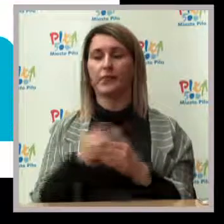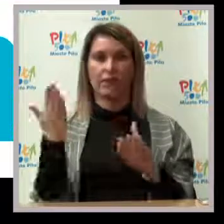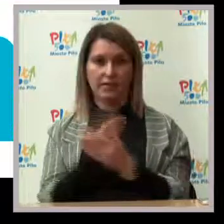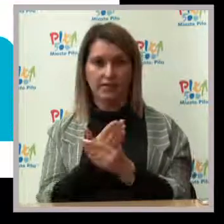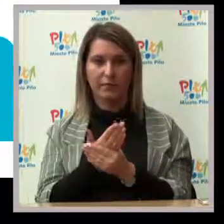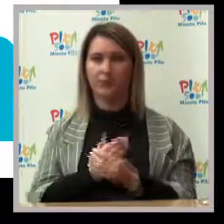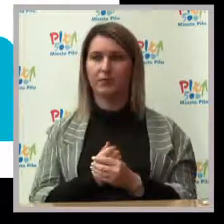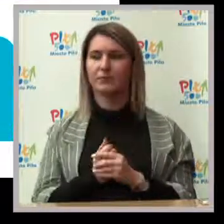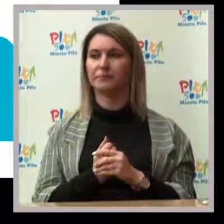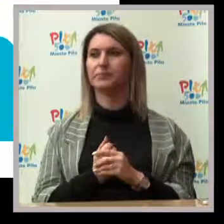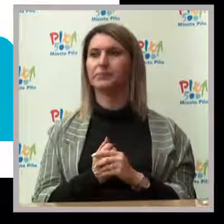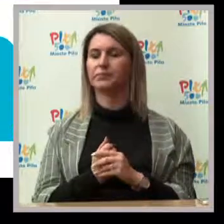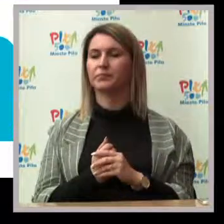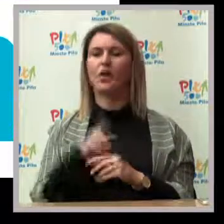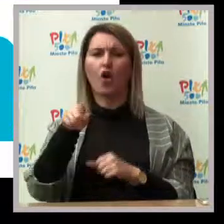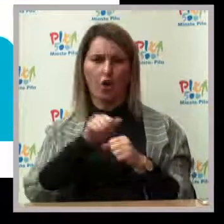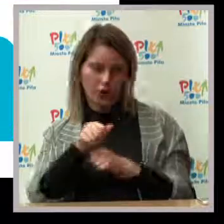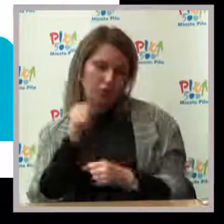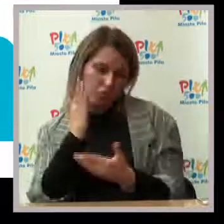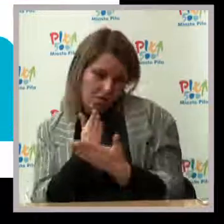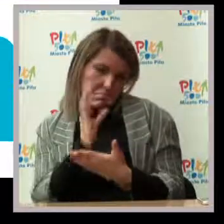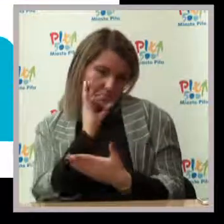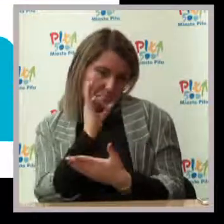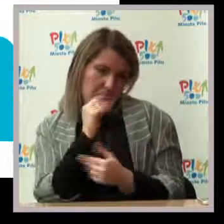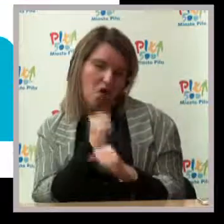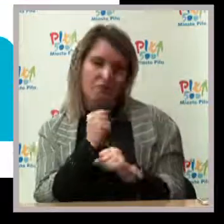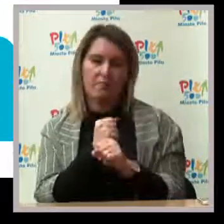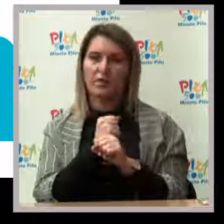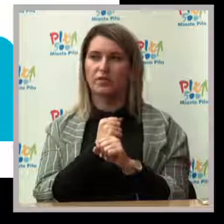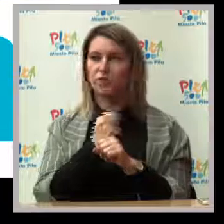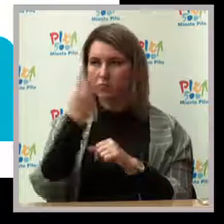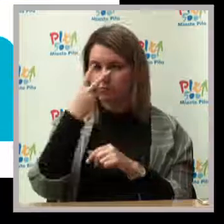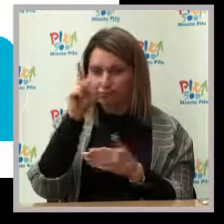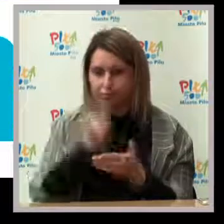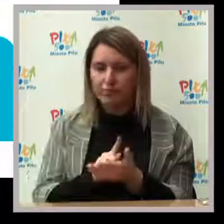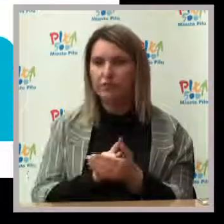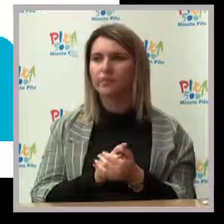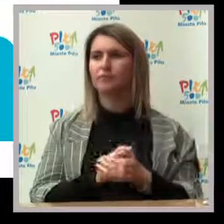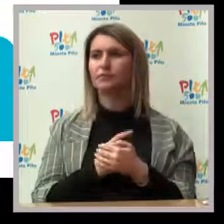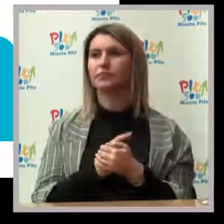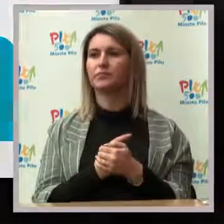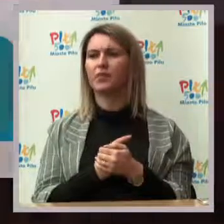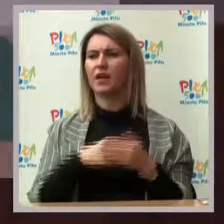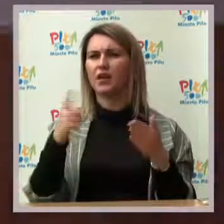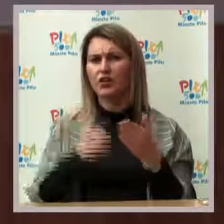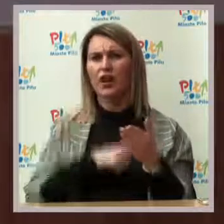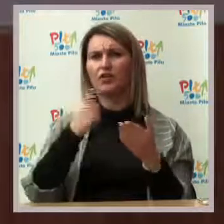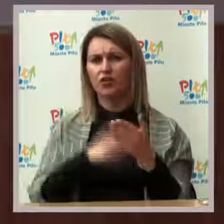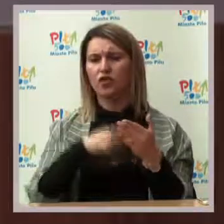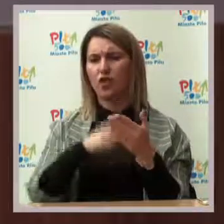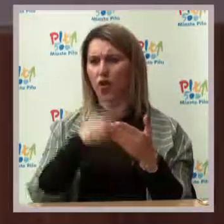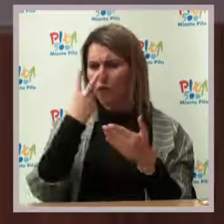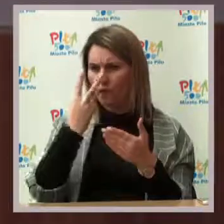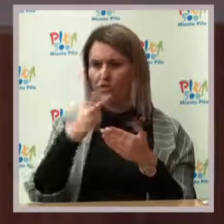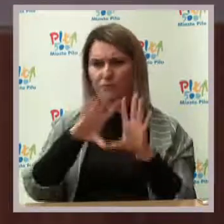bo oczywiście ona dobrze funkcjonuje i często sprawdzam, czy mieszkańcy korzystają i tej